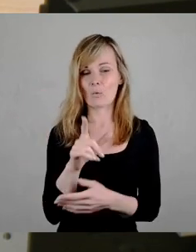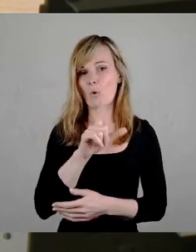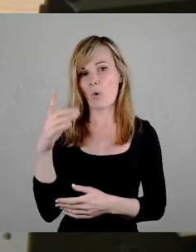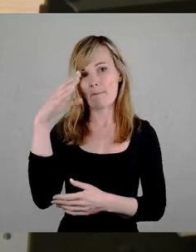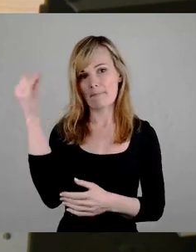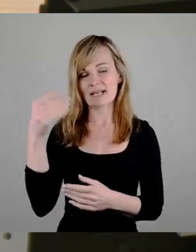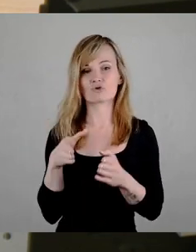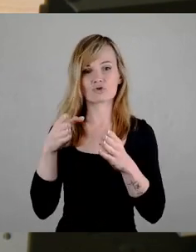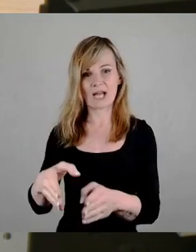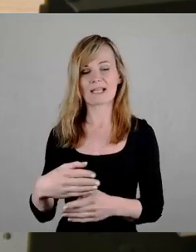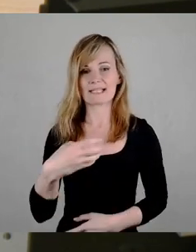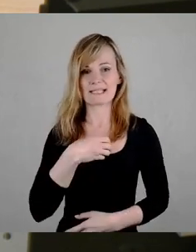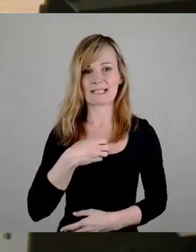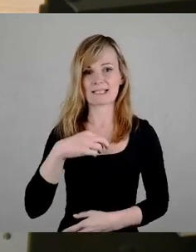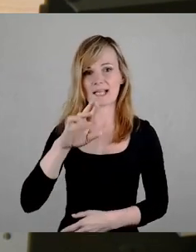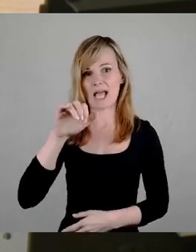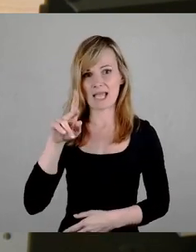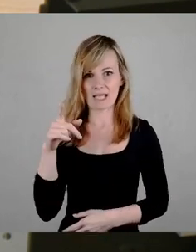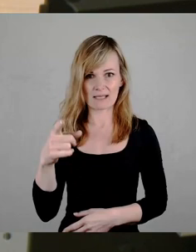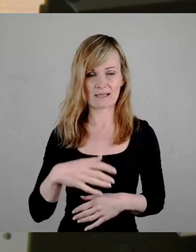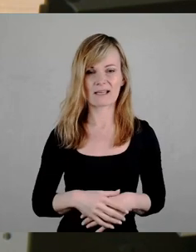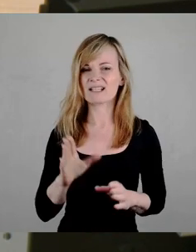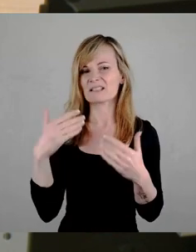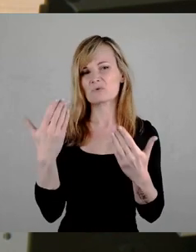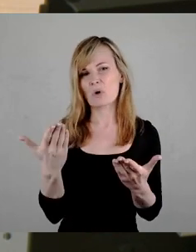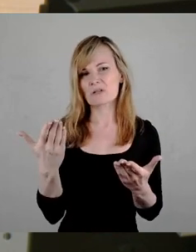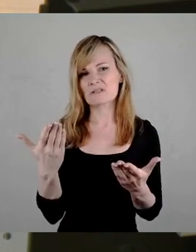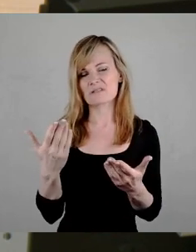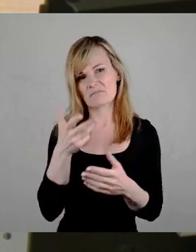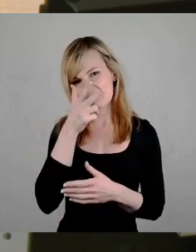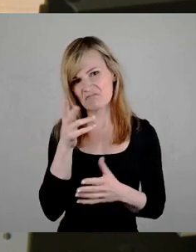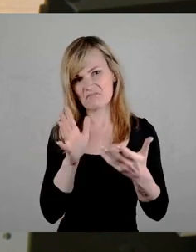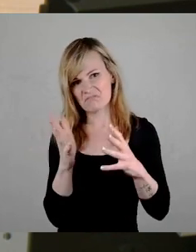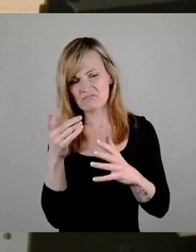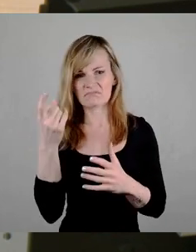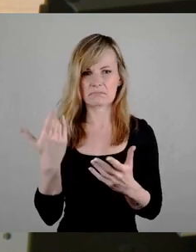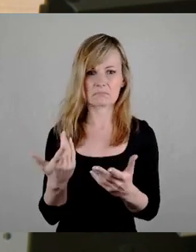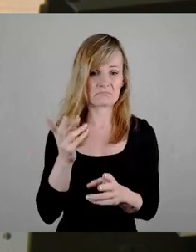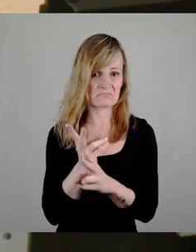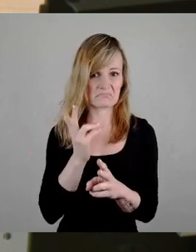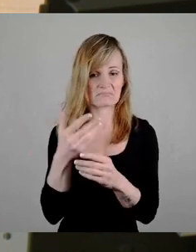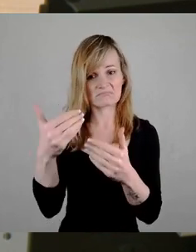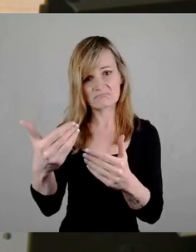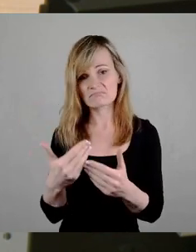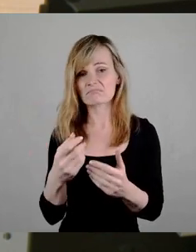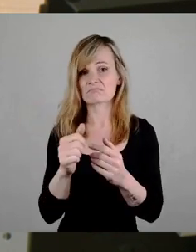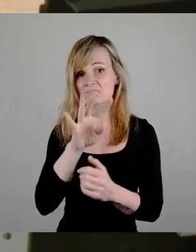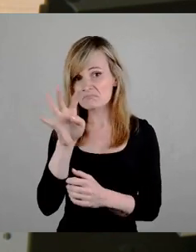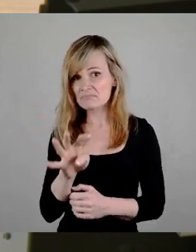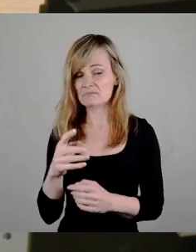Dresden-Raik. Und die ist marode. Und ihr Fortbestand hat mehrere Fragezeichen.